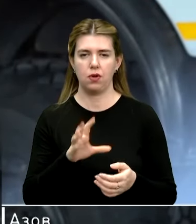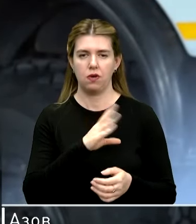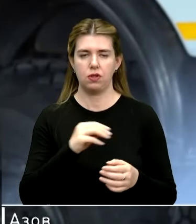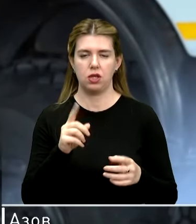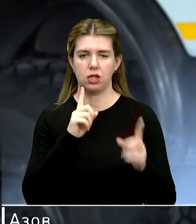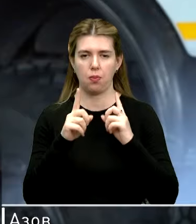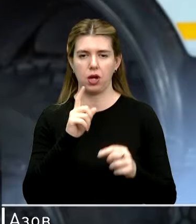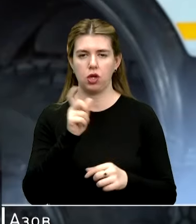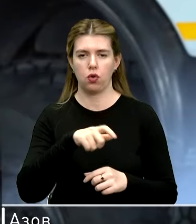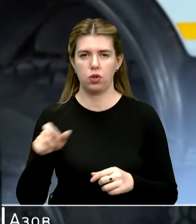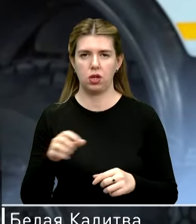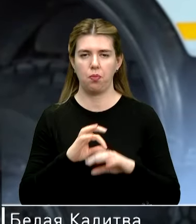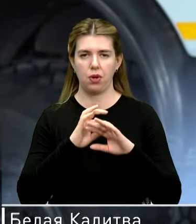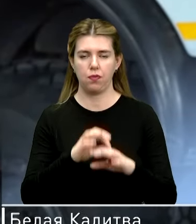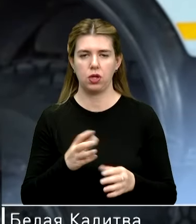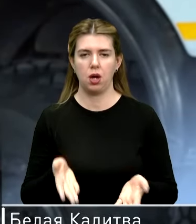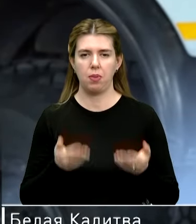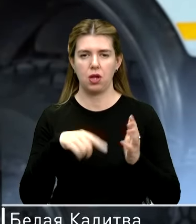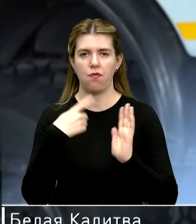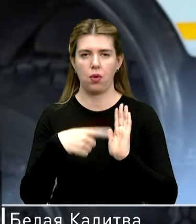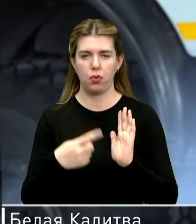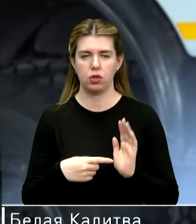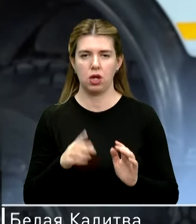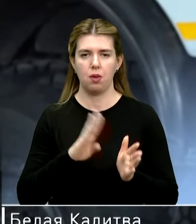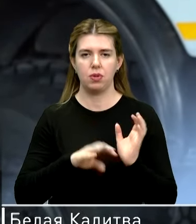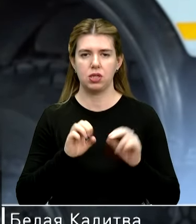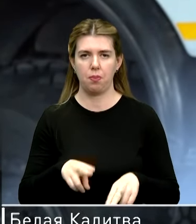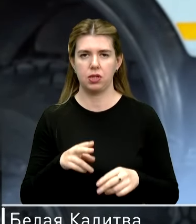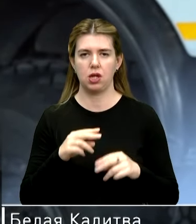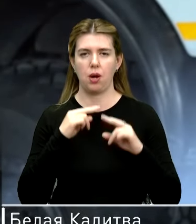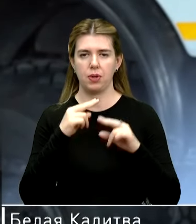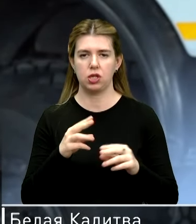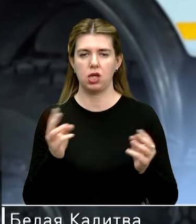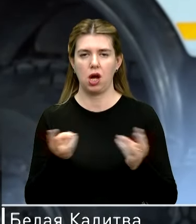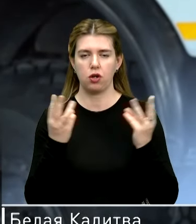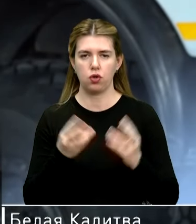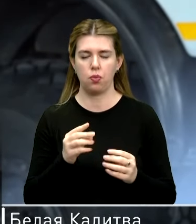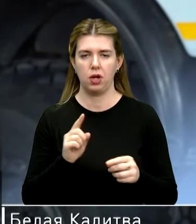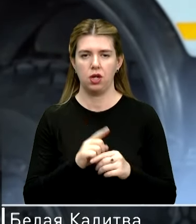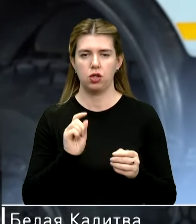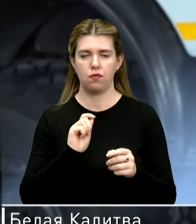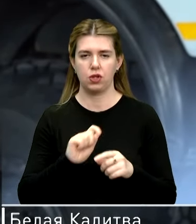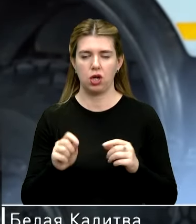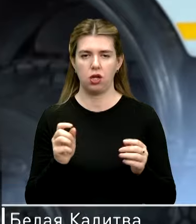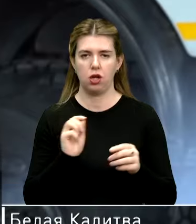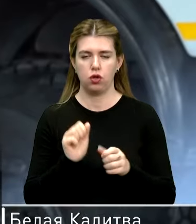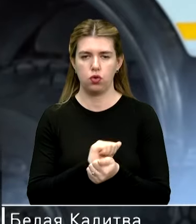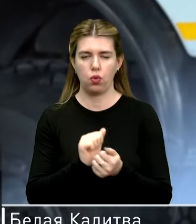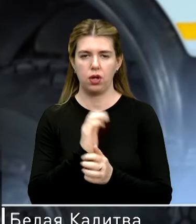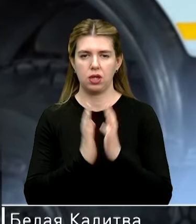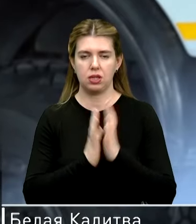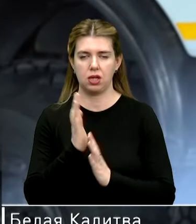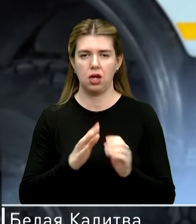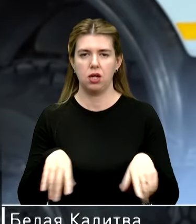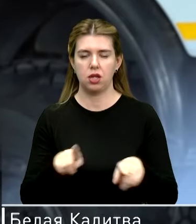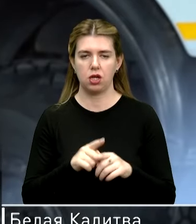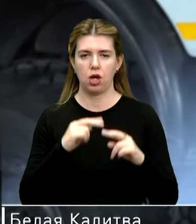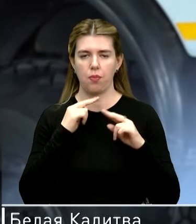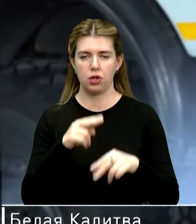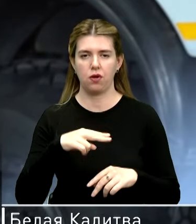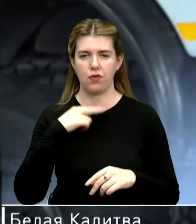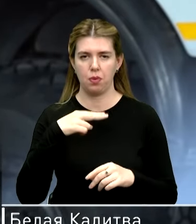собрания граждан. Там поднимаем вопросы по безопасному обращению с огнем, выжиганию сухой растительности. Также обращаем